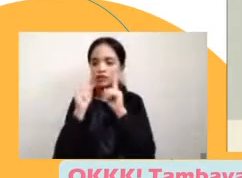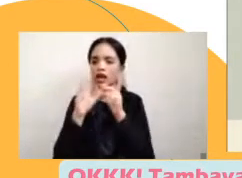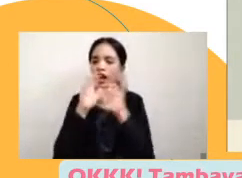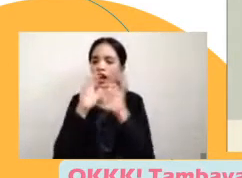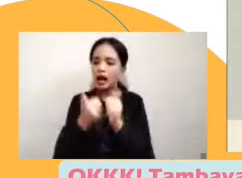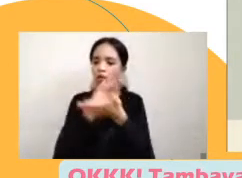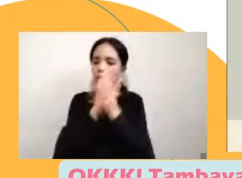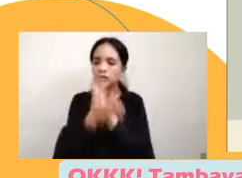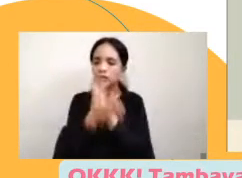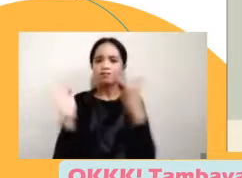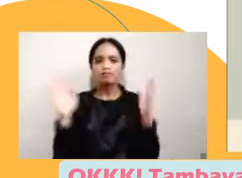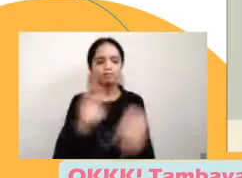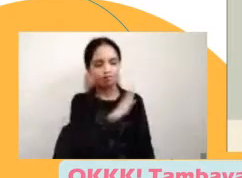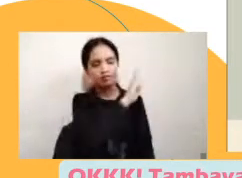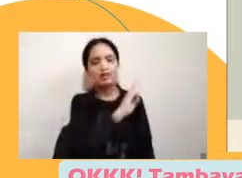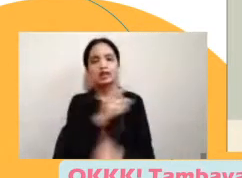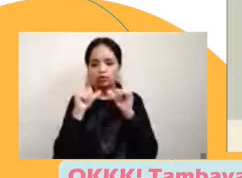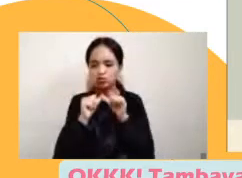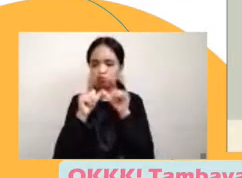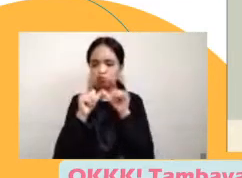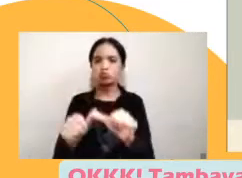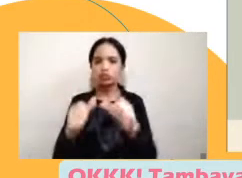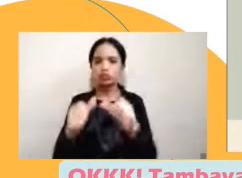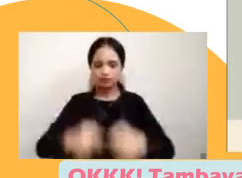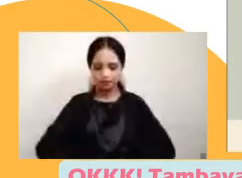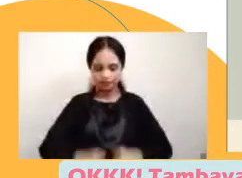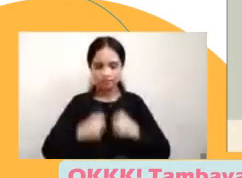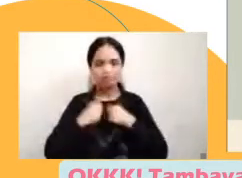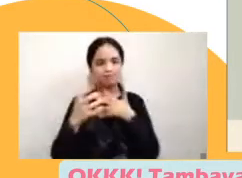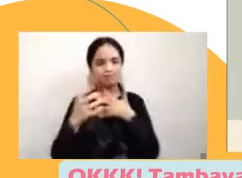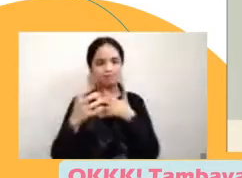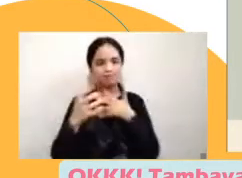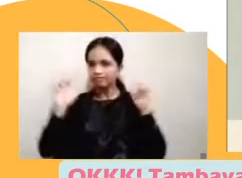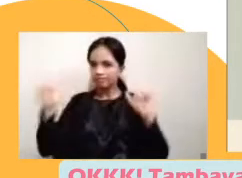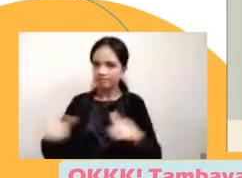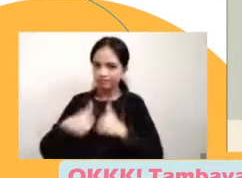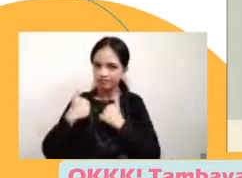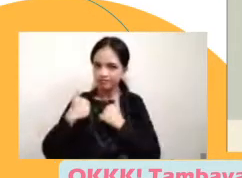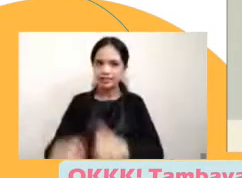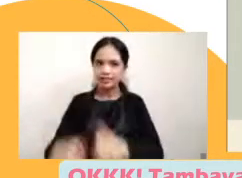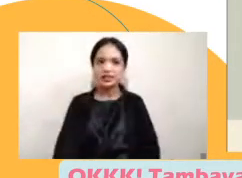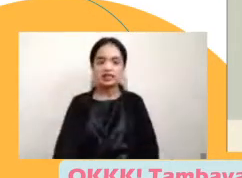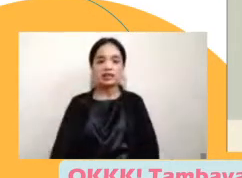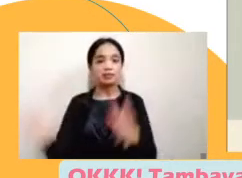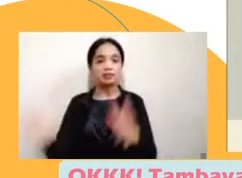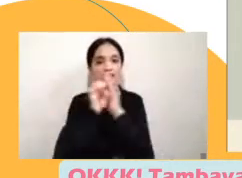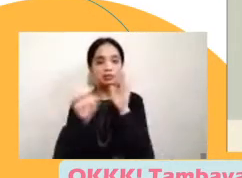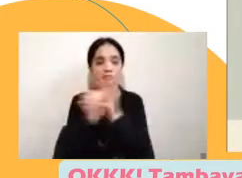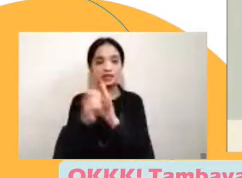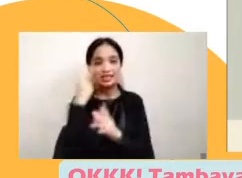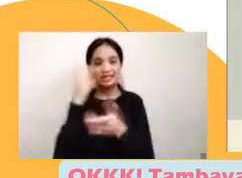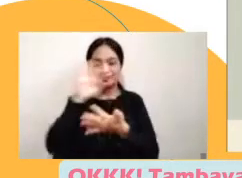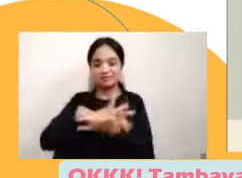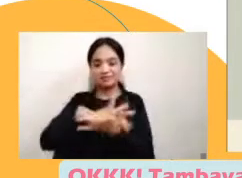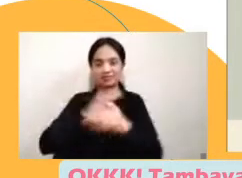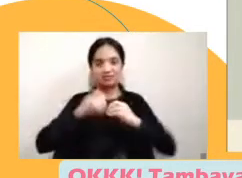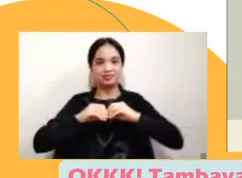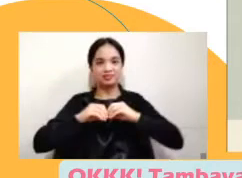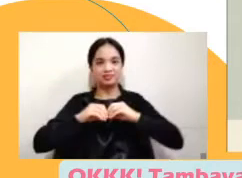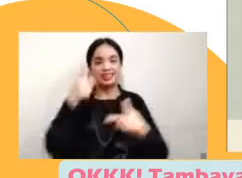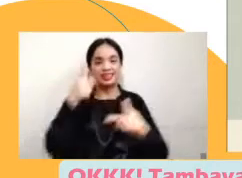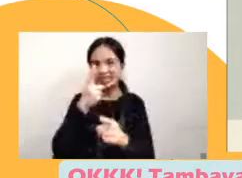matatag at patuloy na bumangon sa mga hamon ng buhay, no? Katulad na lang nitong pandemya, no?